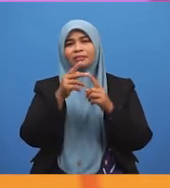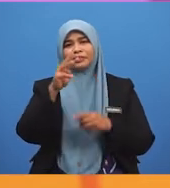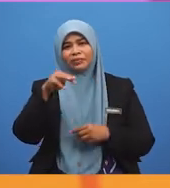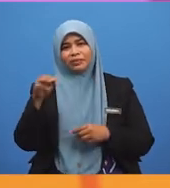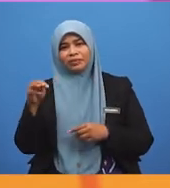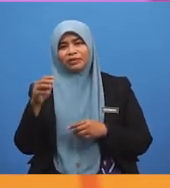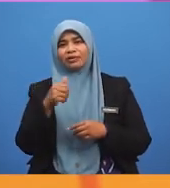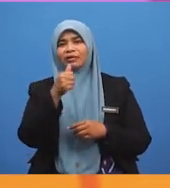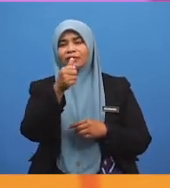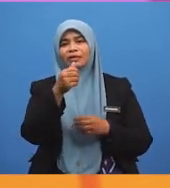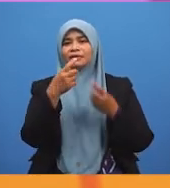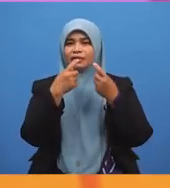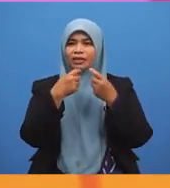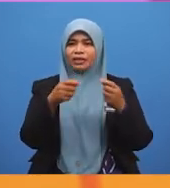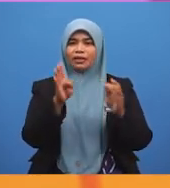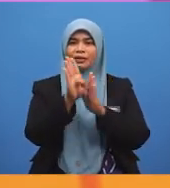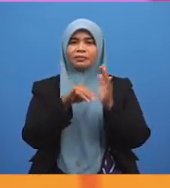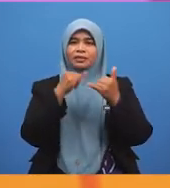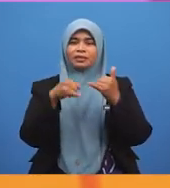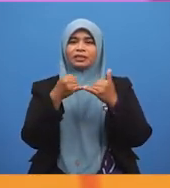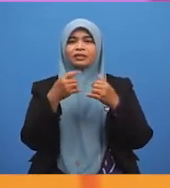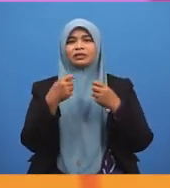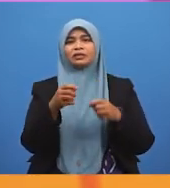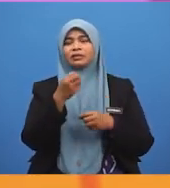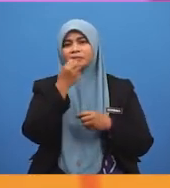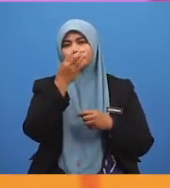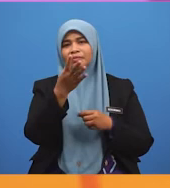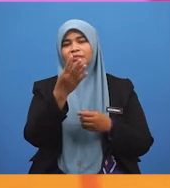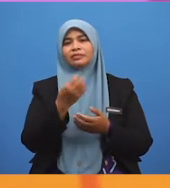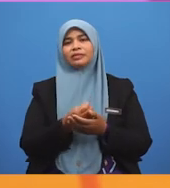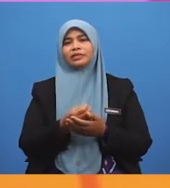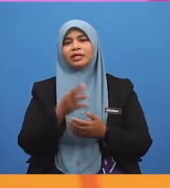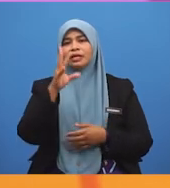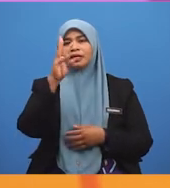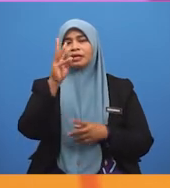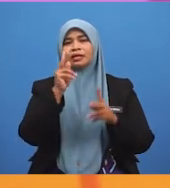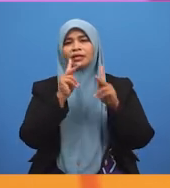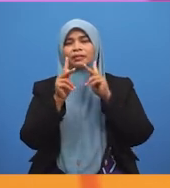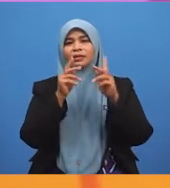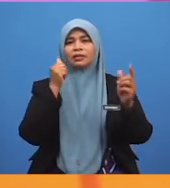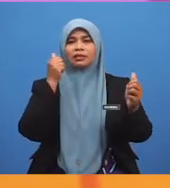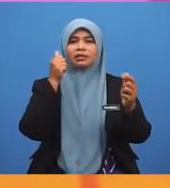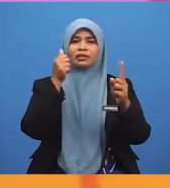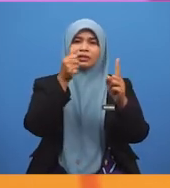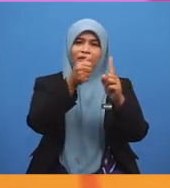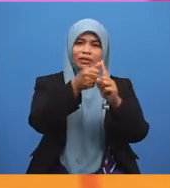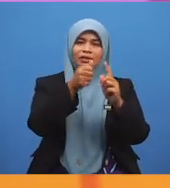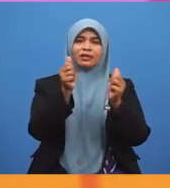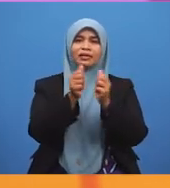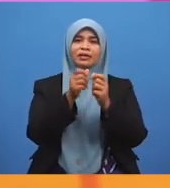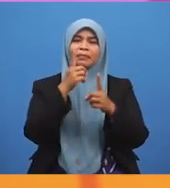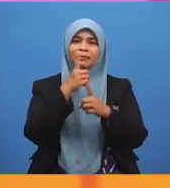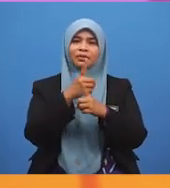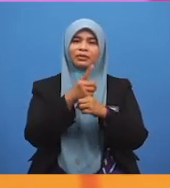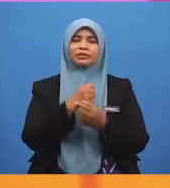murid-murid, kamu telah berjaya menyebut 6 kata arah dengan